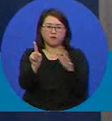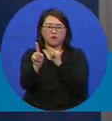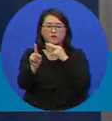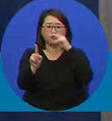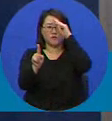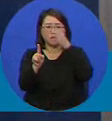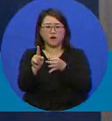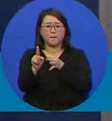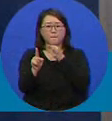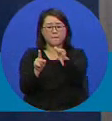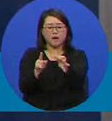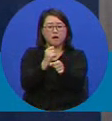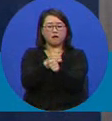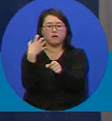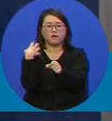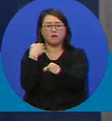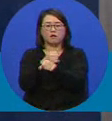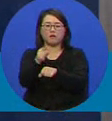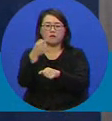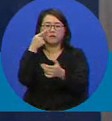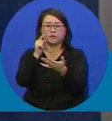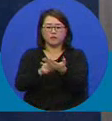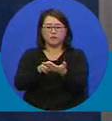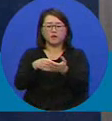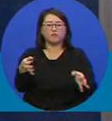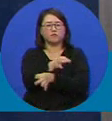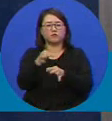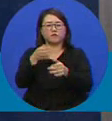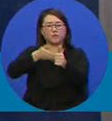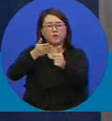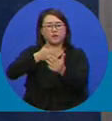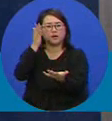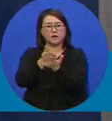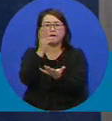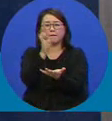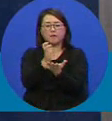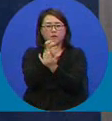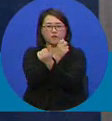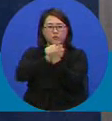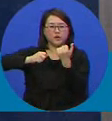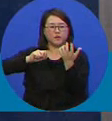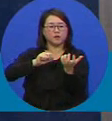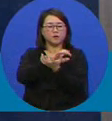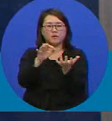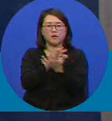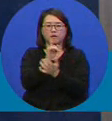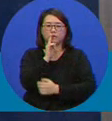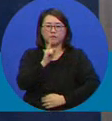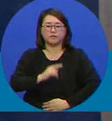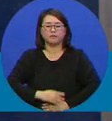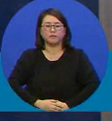밝혀졌습니다. 부정청탁금지법, 즉 김영란법 위반 논란이 일고 있습니다. 첫 소식 김진형